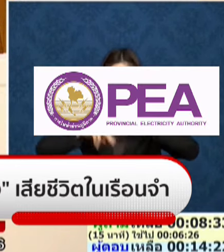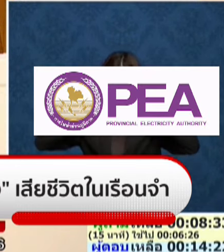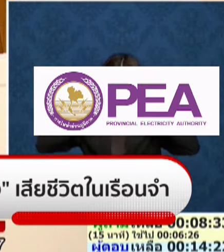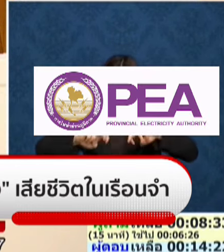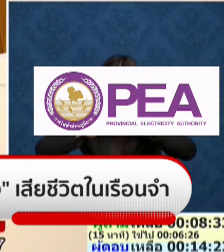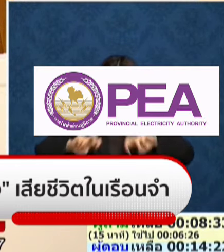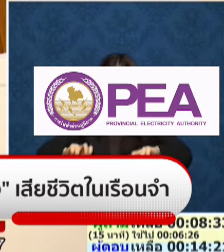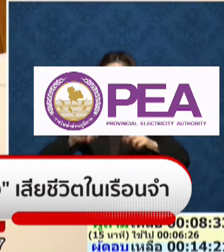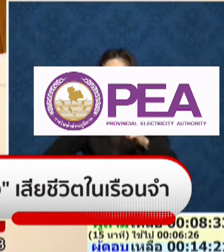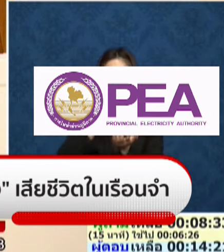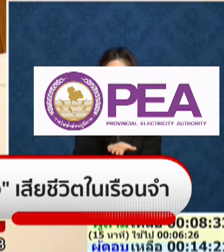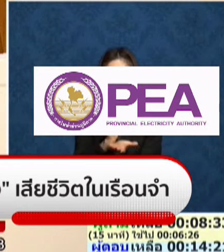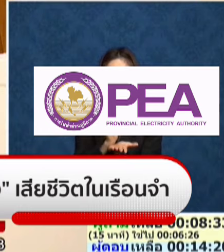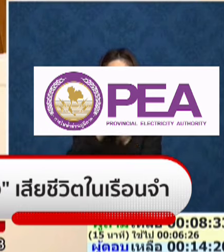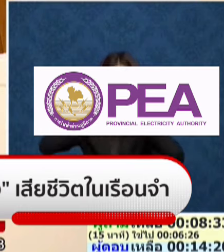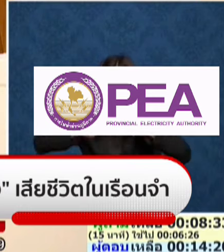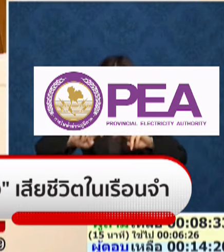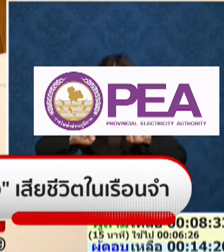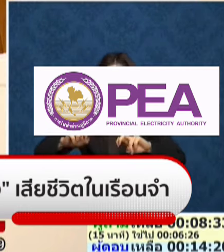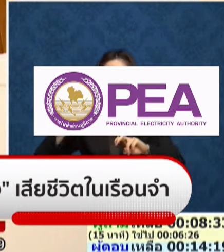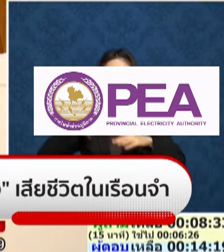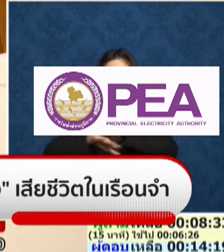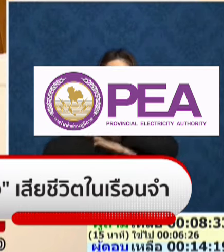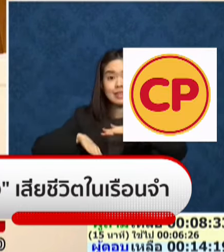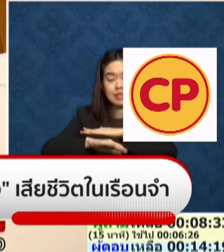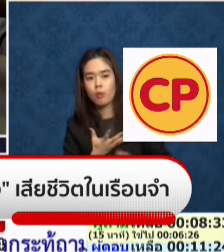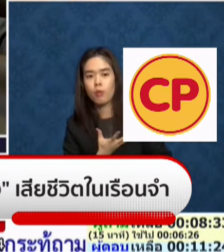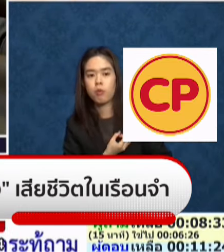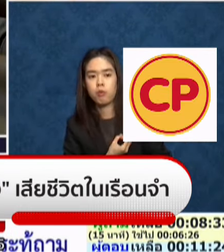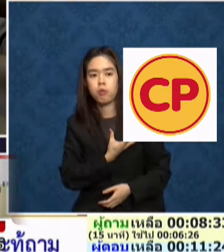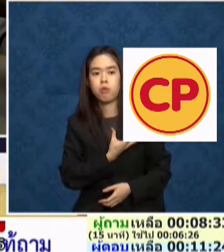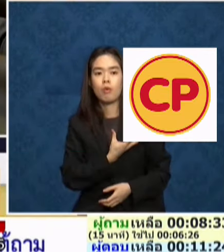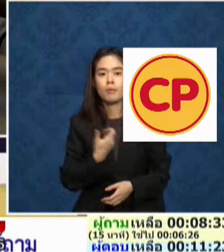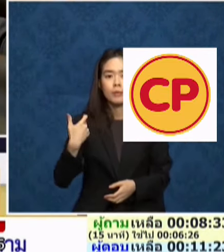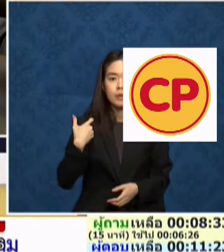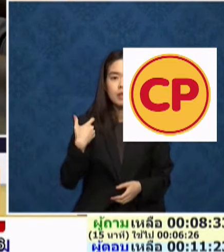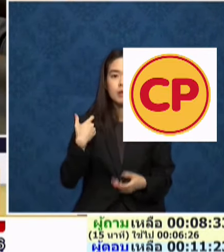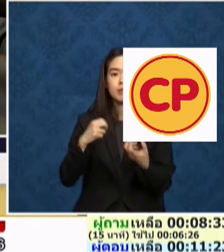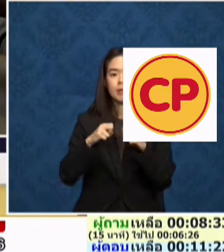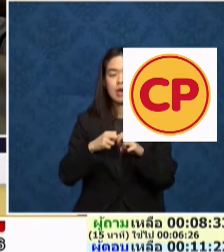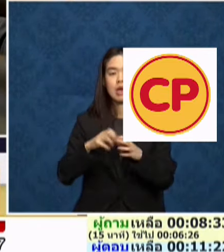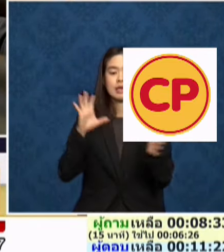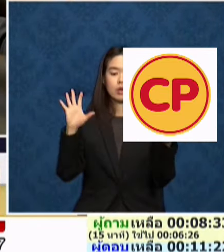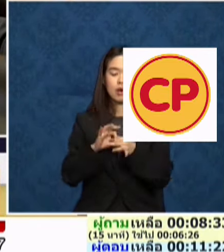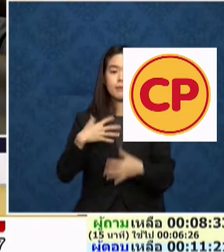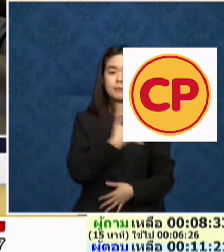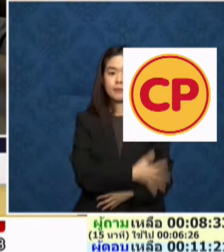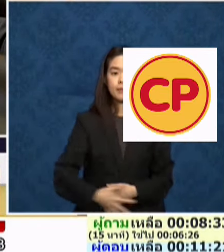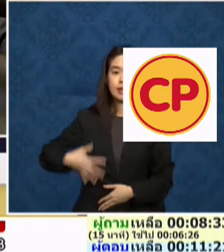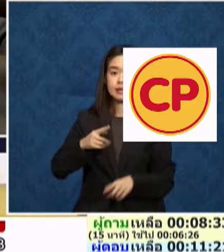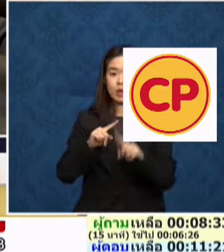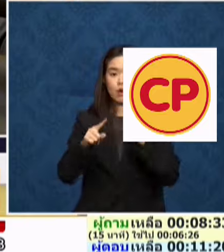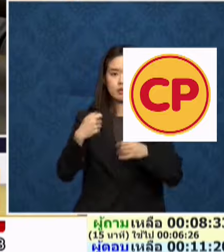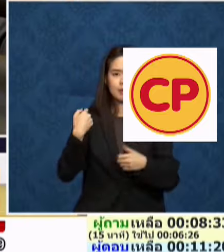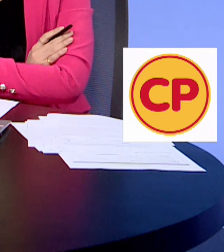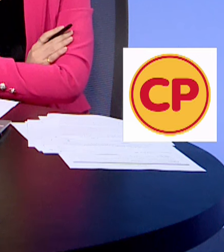บุ้งเนี่ยไม่พบร่องรอยการทำร้ายร่างกายแต่อย่างใดครับนี่ก็เป็นคำชี้แจงของท่านรัฐมนตรีว่าการกระทรวงยุติธร